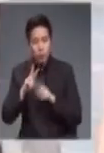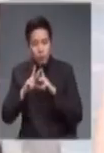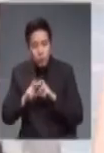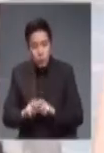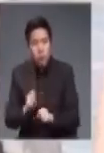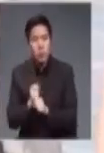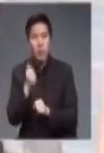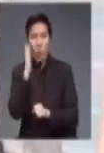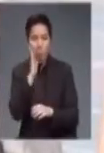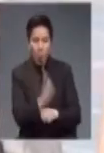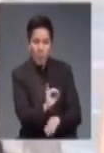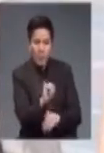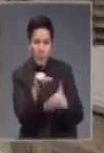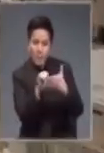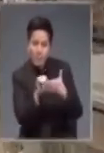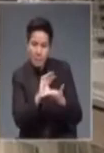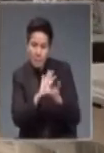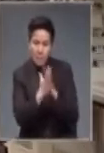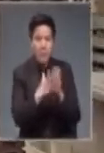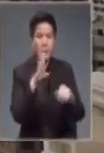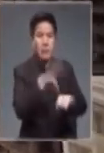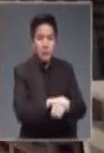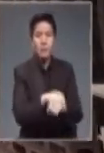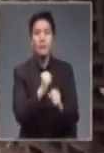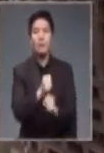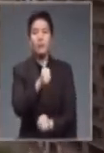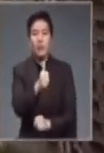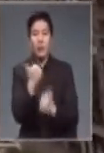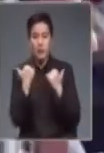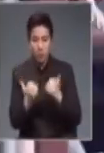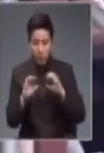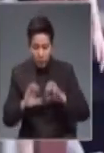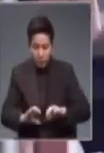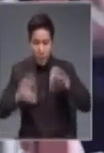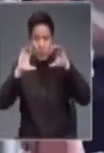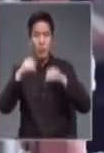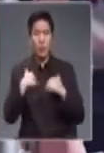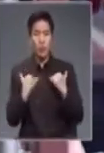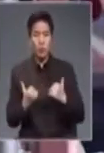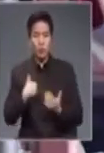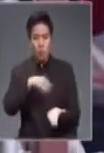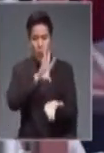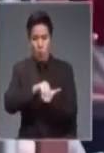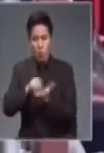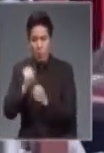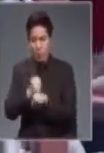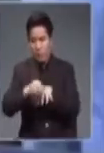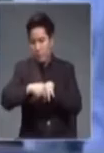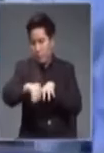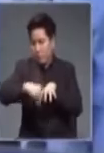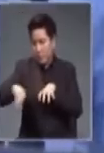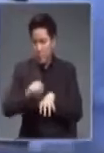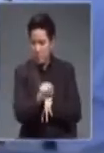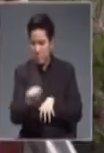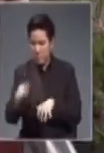คณะกับหน่วยงานภาครัฐที่เกี่ยวข้องและพี่น้องประชาชนในท้องถิ่น25พื้นที่ในการแก้ปัญหาในท้องที่อย่างตรงเป้าหม